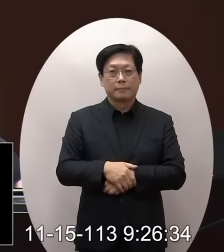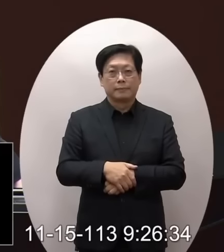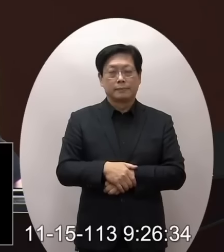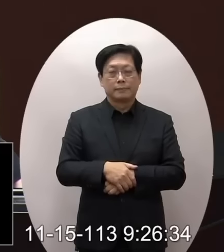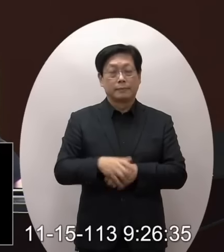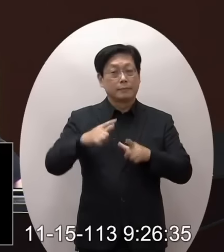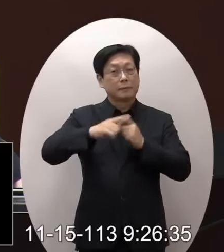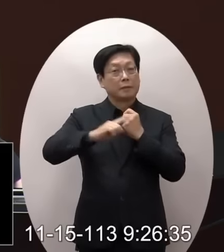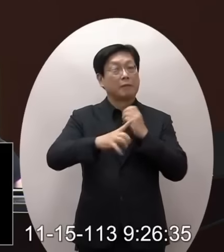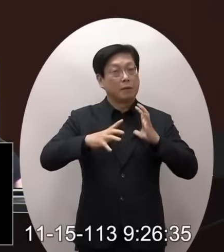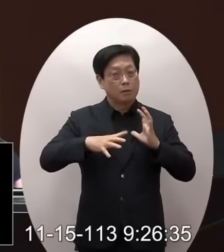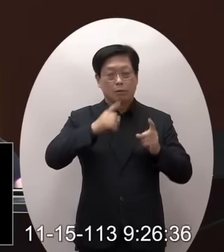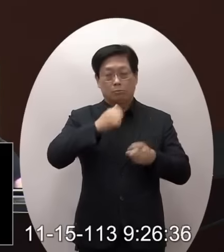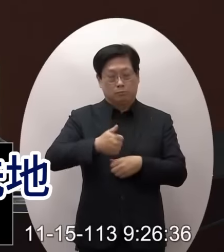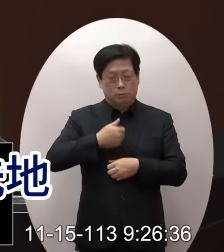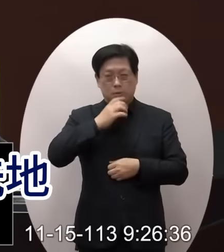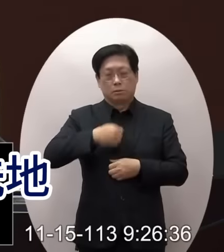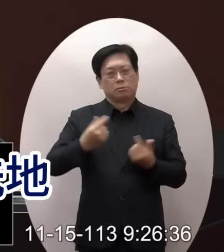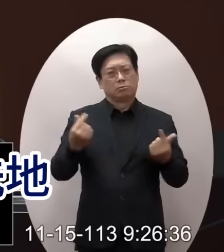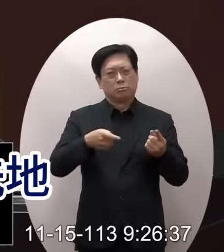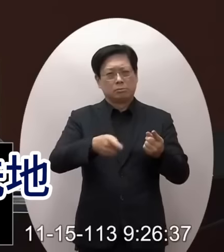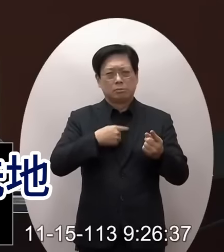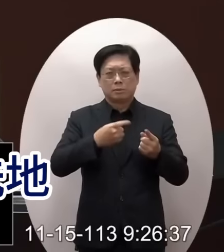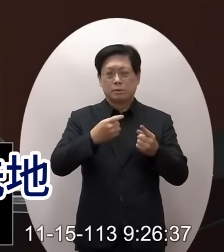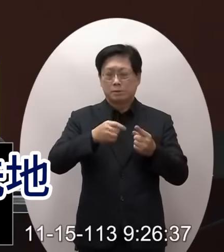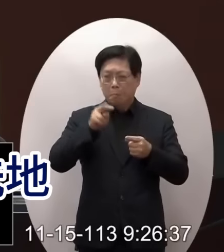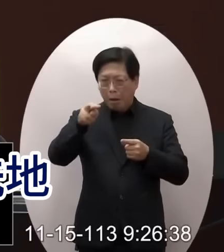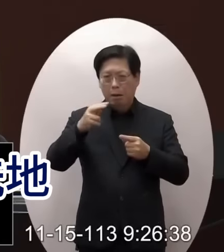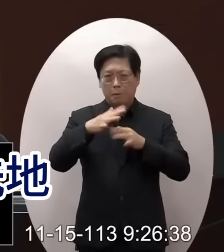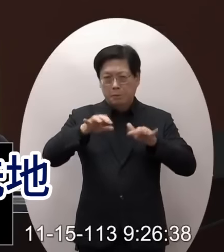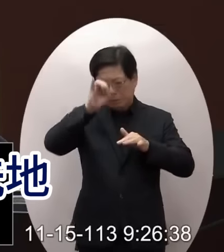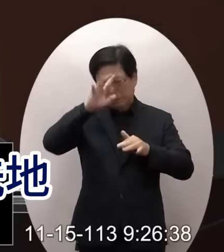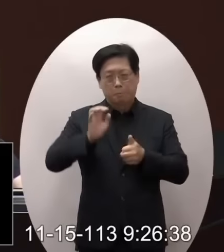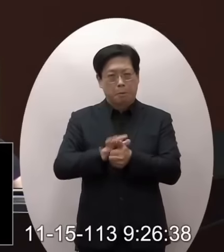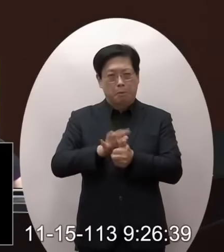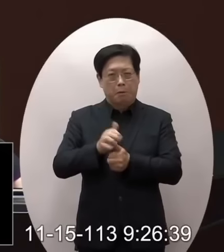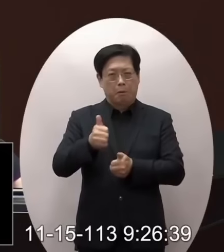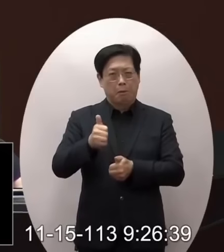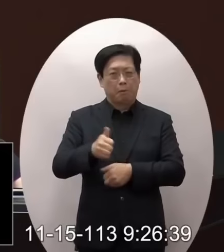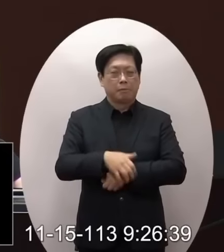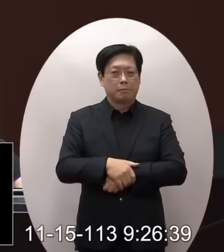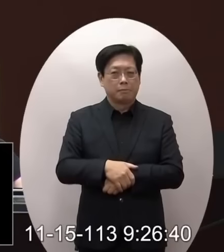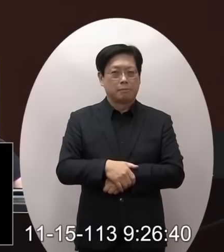大法官做出实质废死判决，我看到一堆民进党来帮大法官洗地。